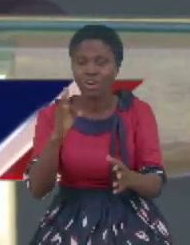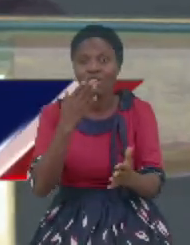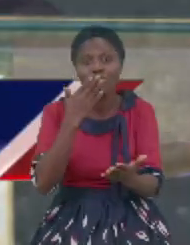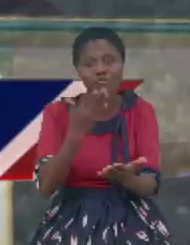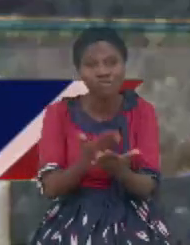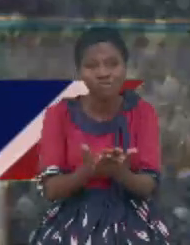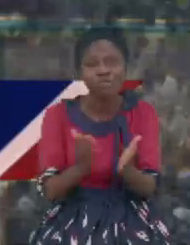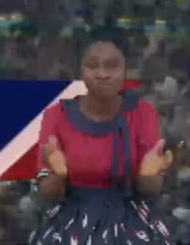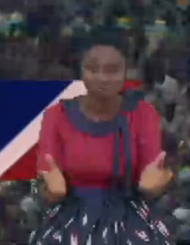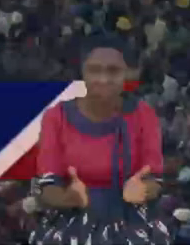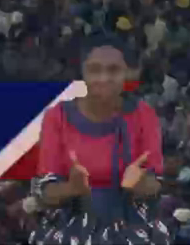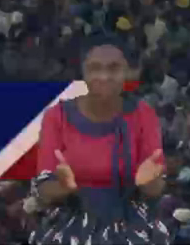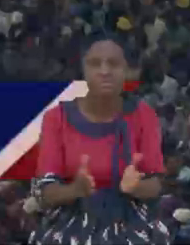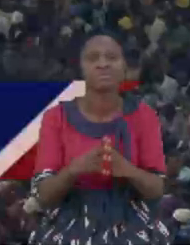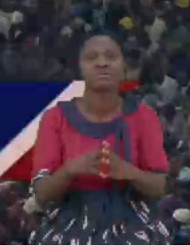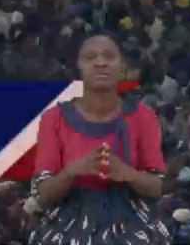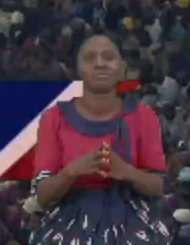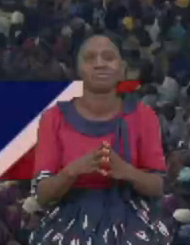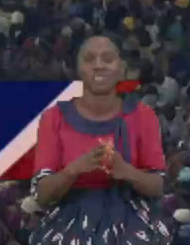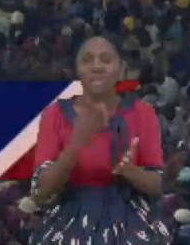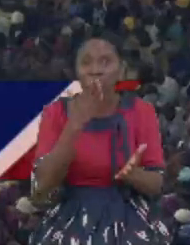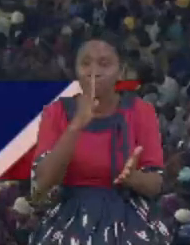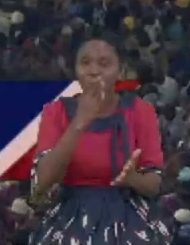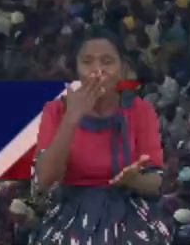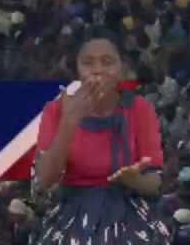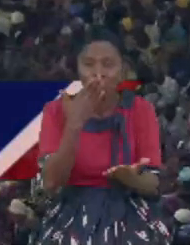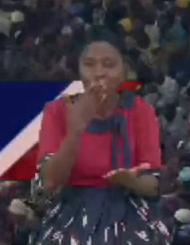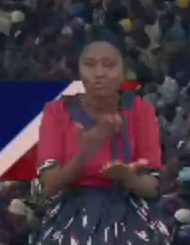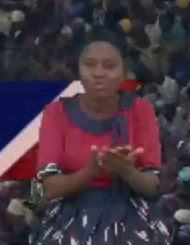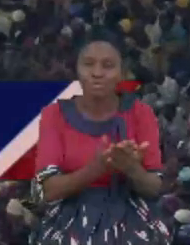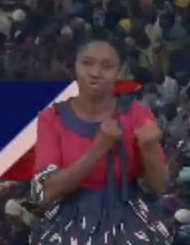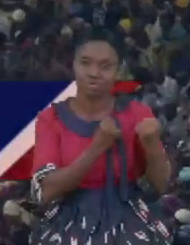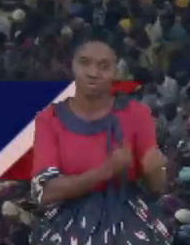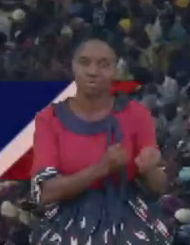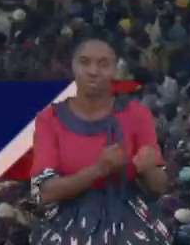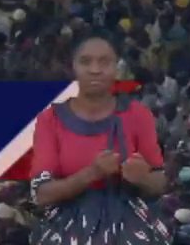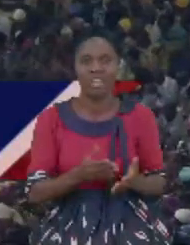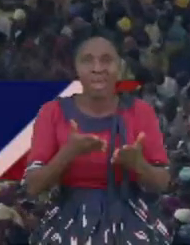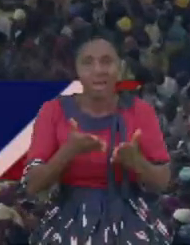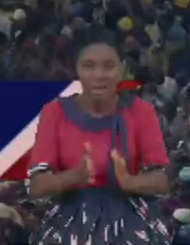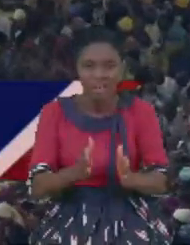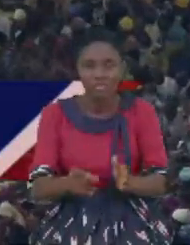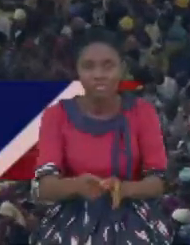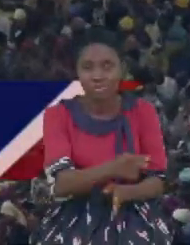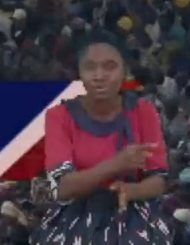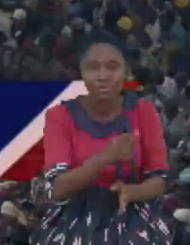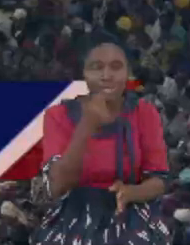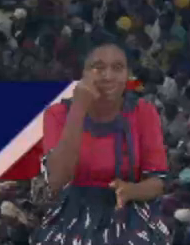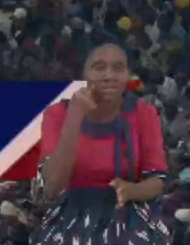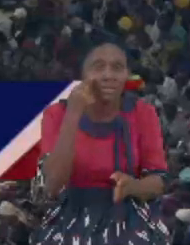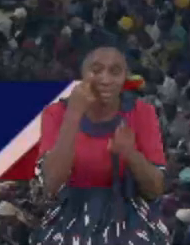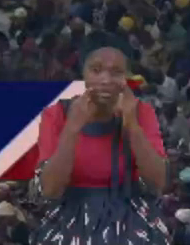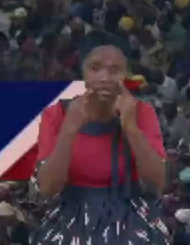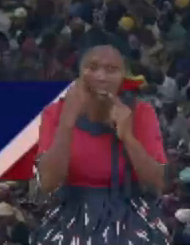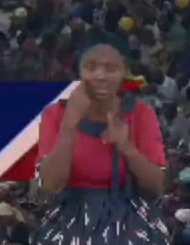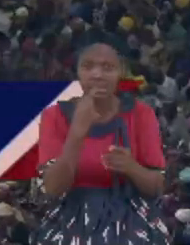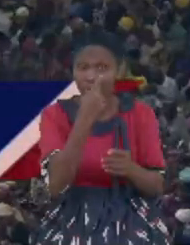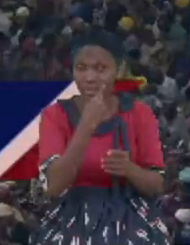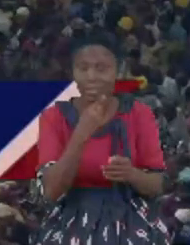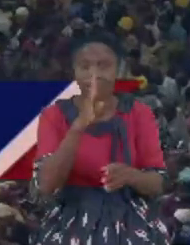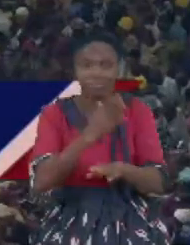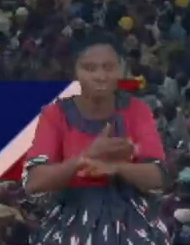sœurs, rassurez-vous. Que ces larmes soient ôtées, soient essuyées, rassurez-vous, car j'ai